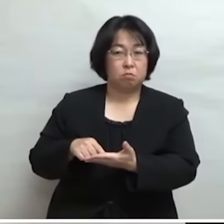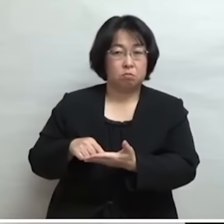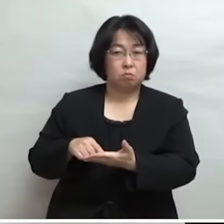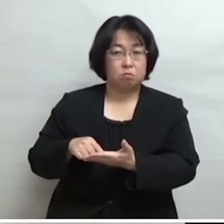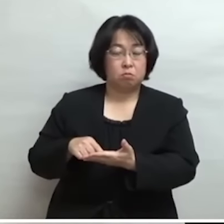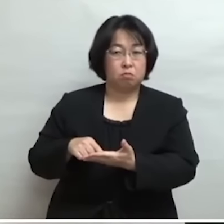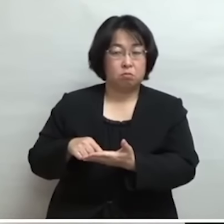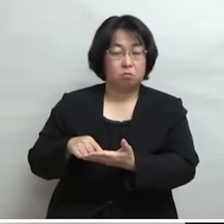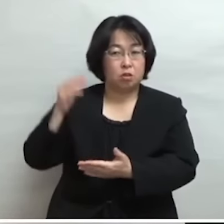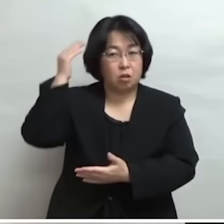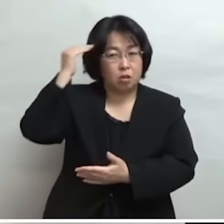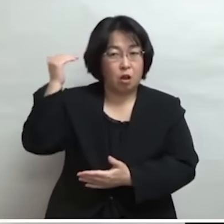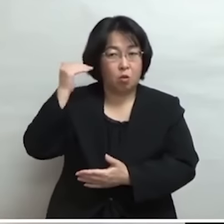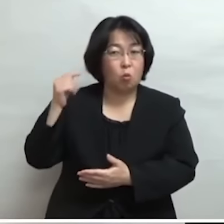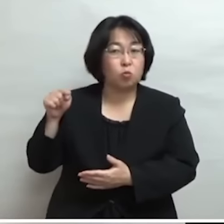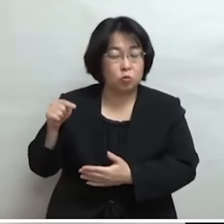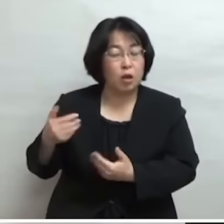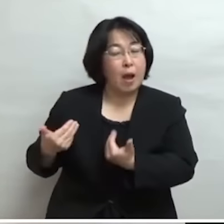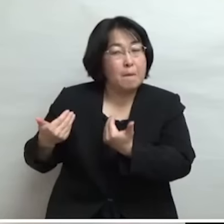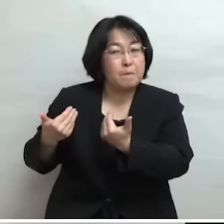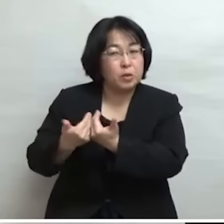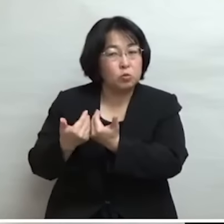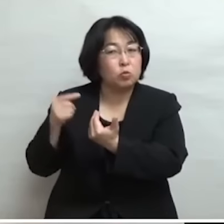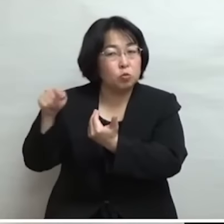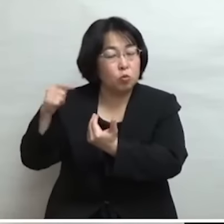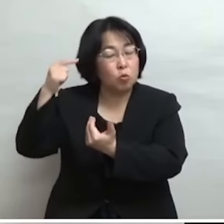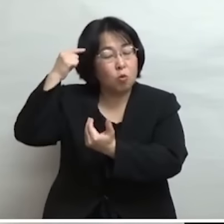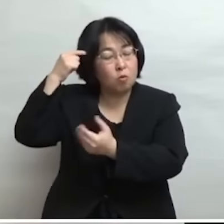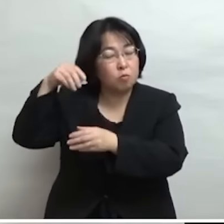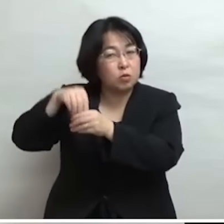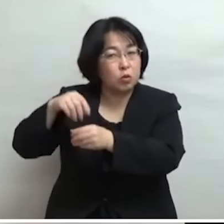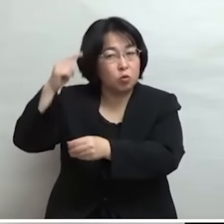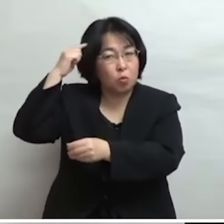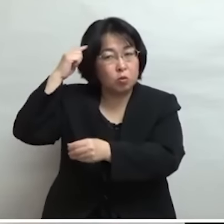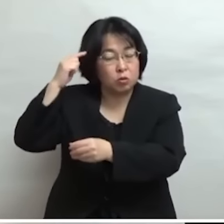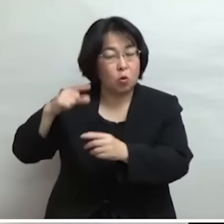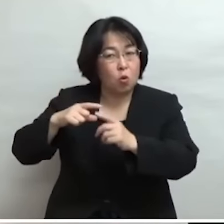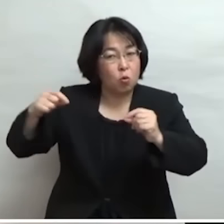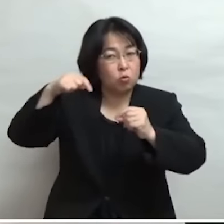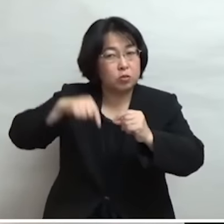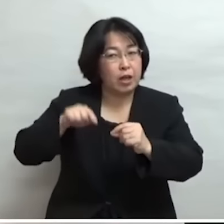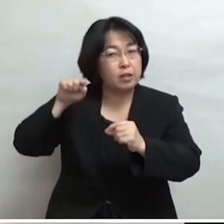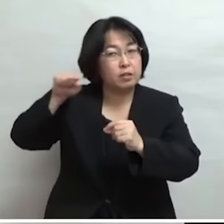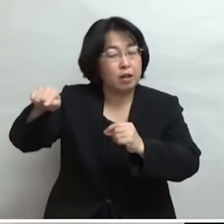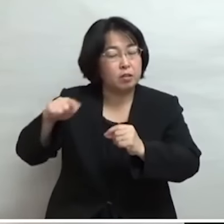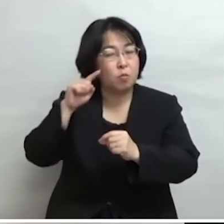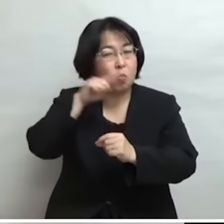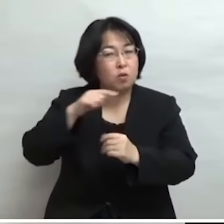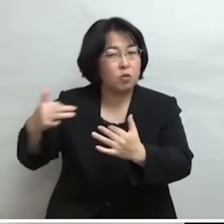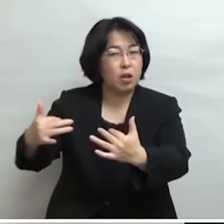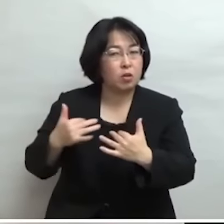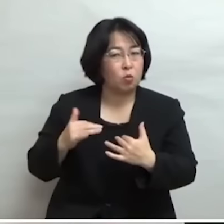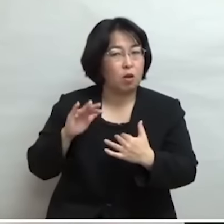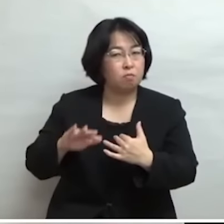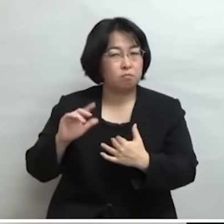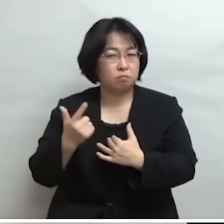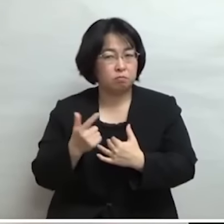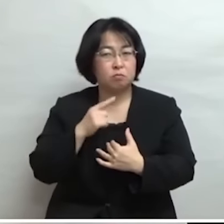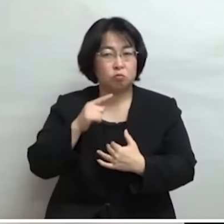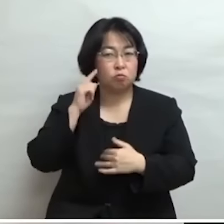韓国が反発することなどを念頭に置いているのかと思うんですけど、国内外に悪い影響があるんじゃないかというような要請書だったんですけ